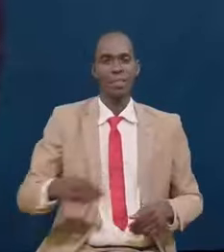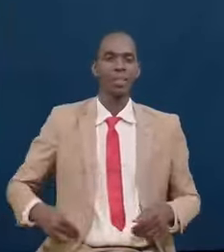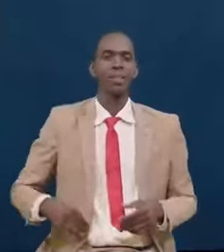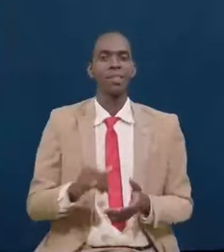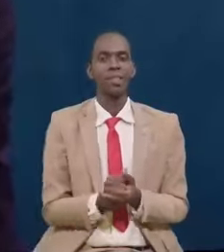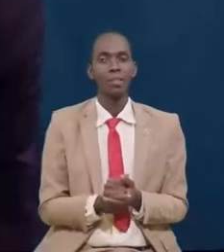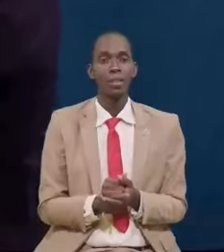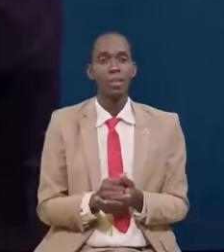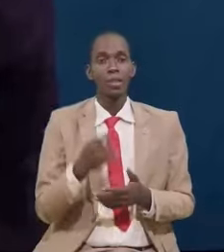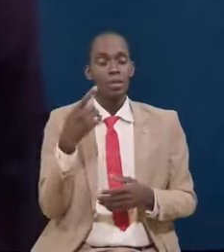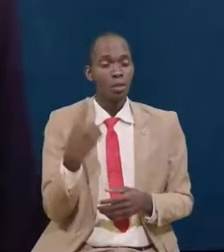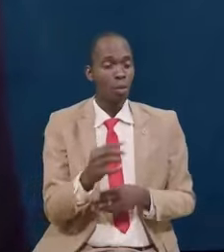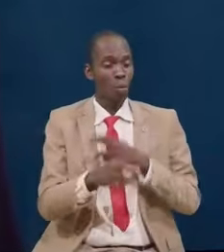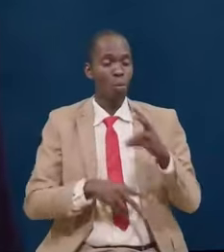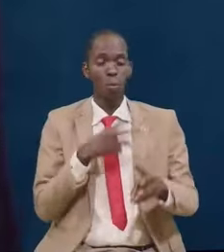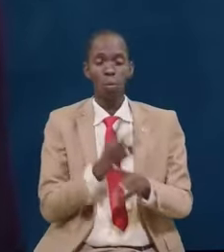Le monde était perdu